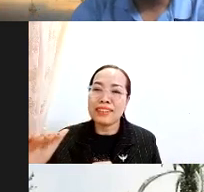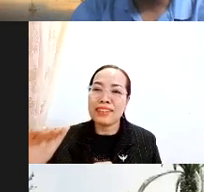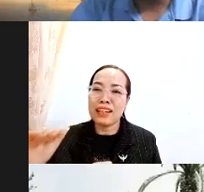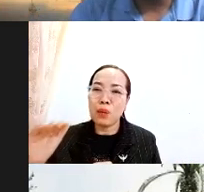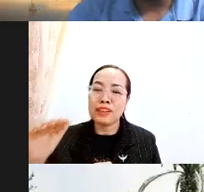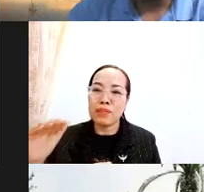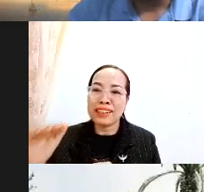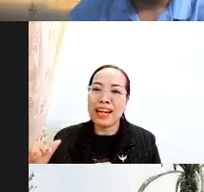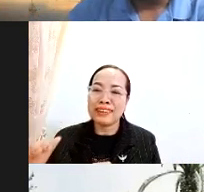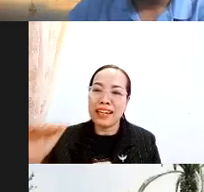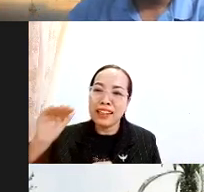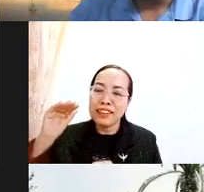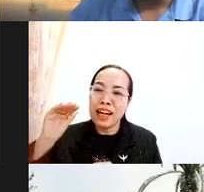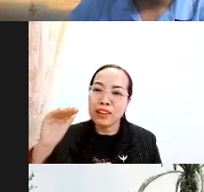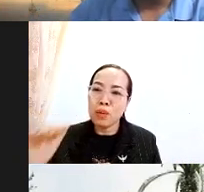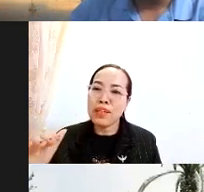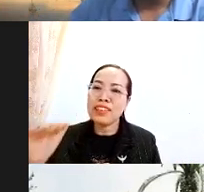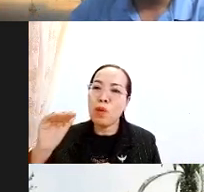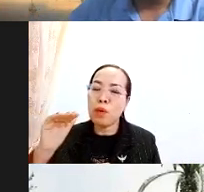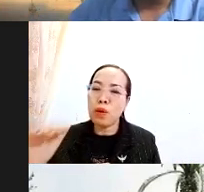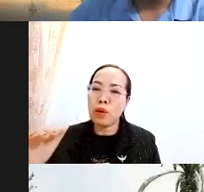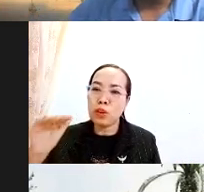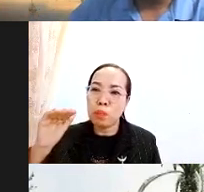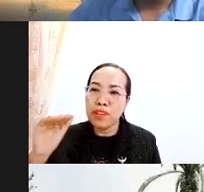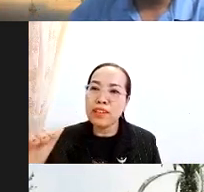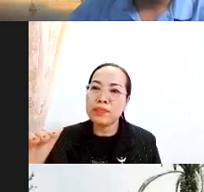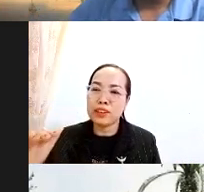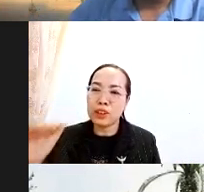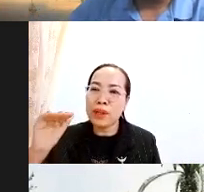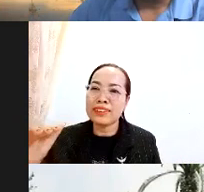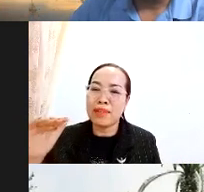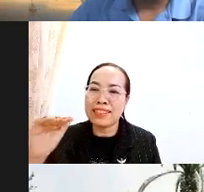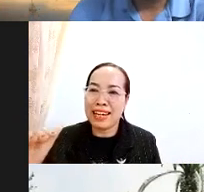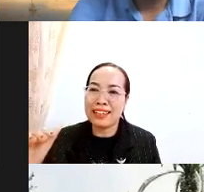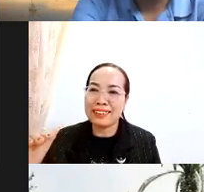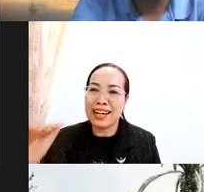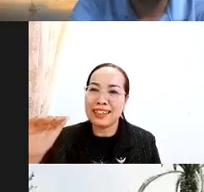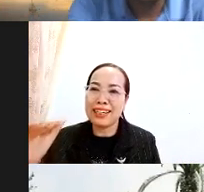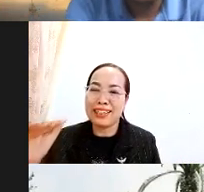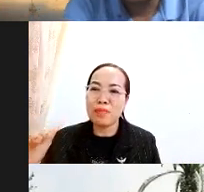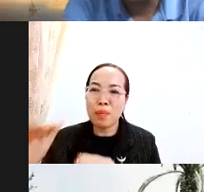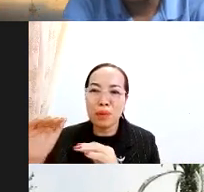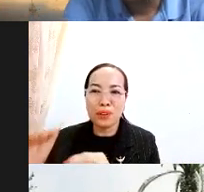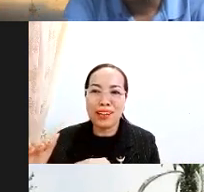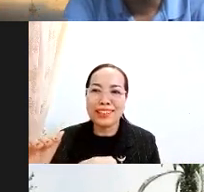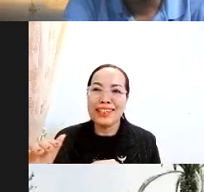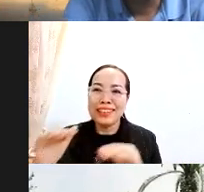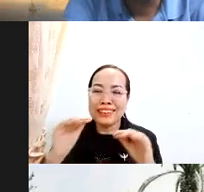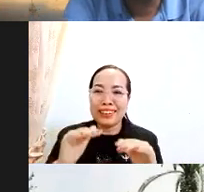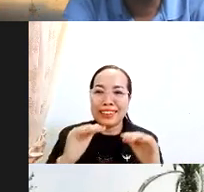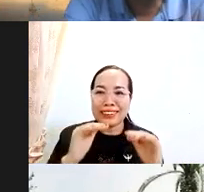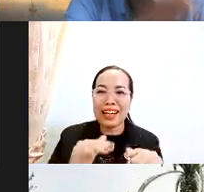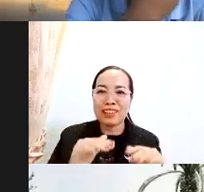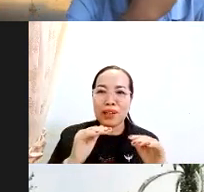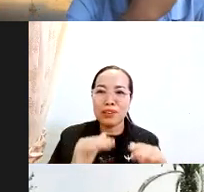cả lại thì xạ toàn sở máy cả chả á tô mi chị ô bộ co tùm nợp toàn sở máy cả chả nơi cả lại nghĩ bóng ôn được ác miết